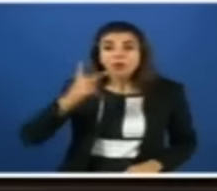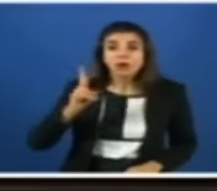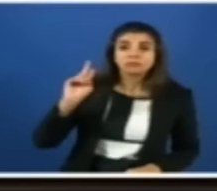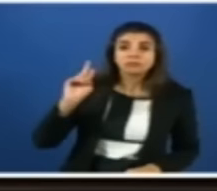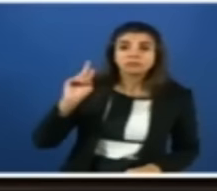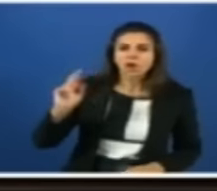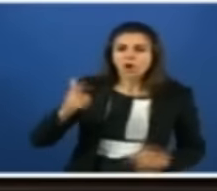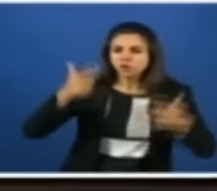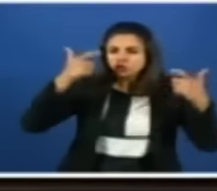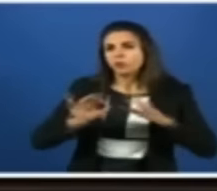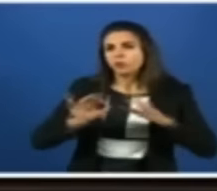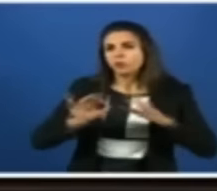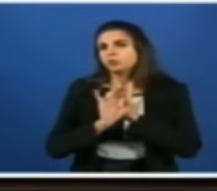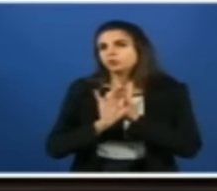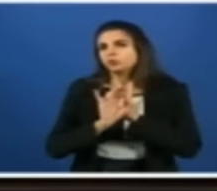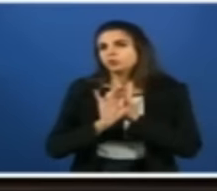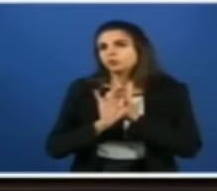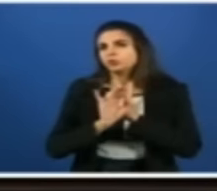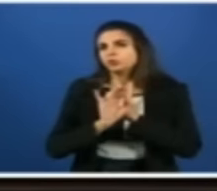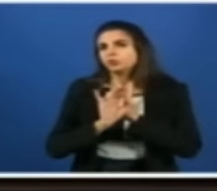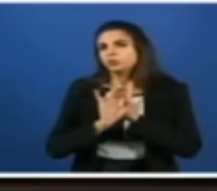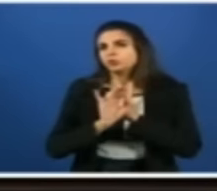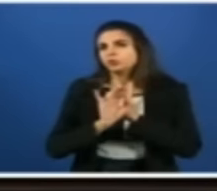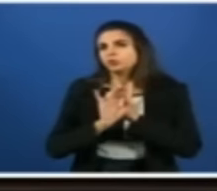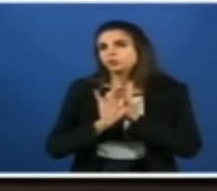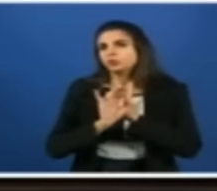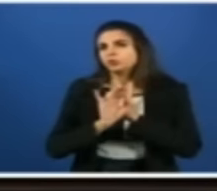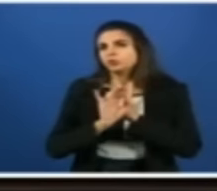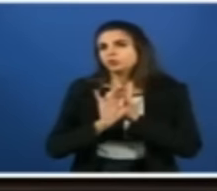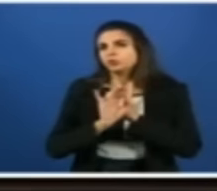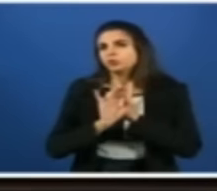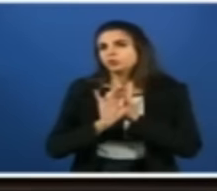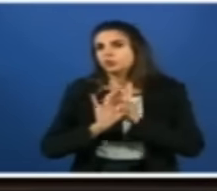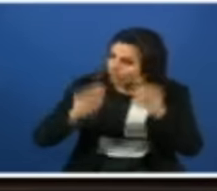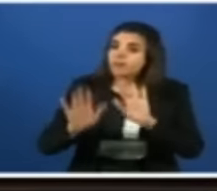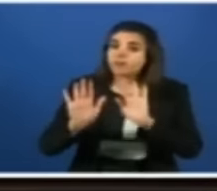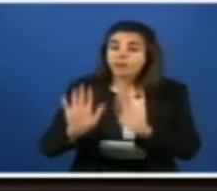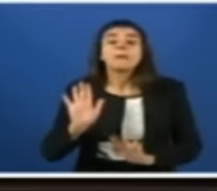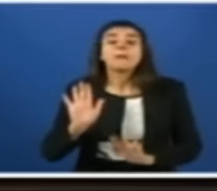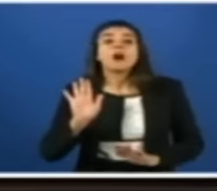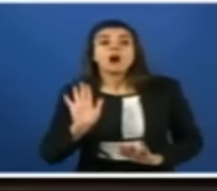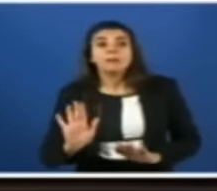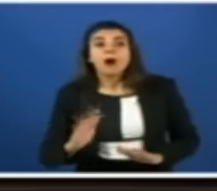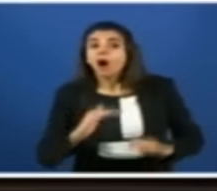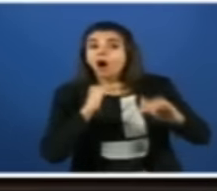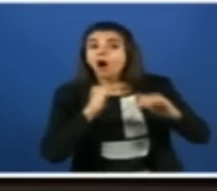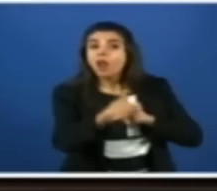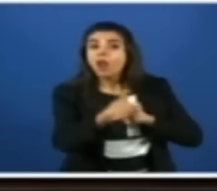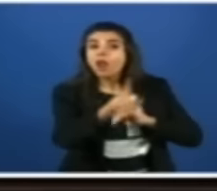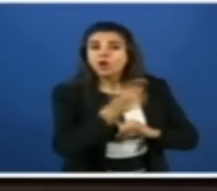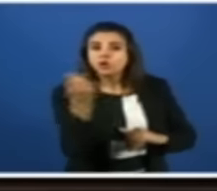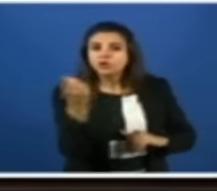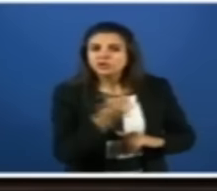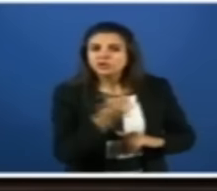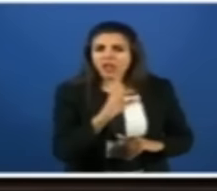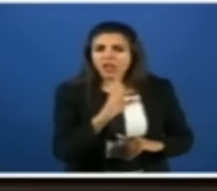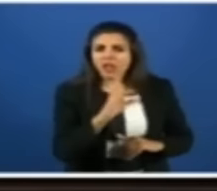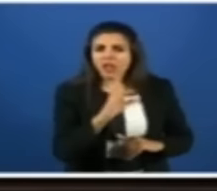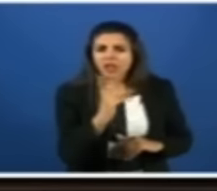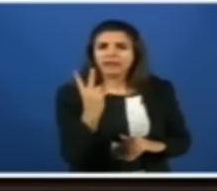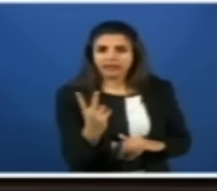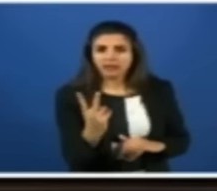Cumhurbaşkanı sorumsuz diye anayasada yazabilir. Ama halkın